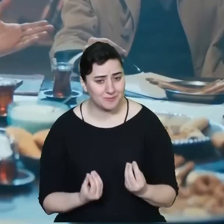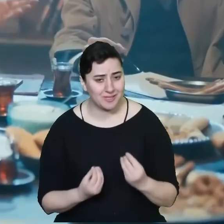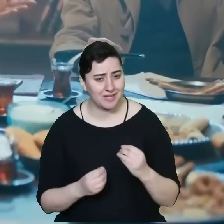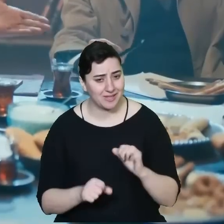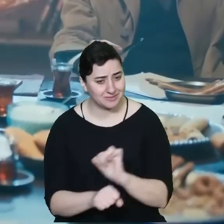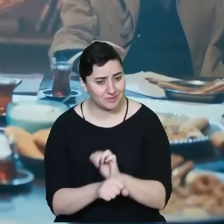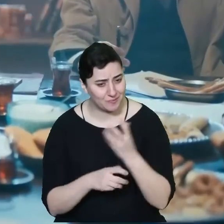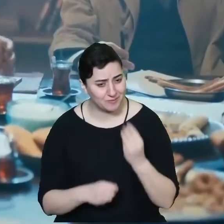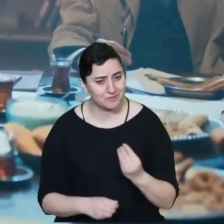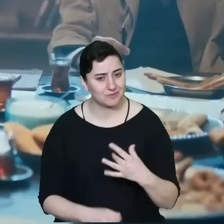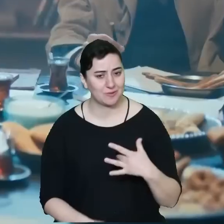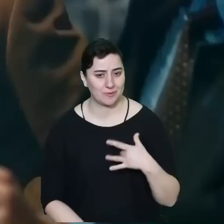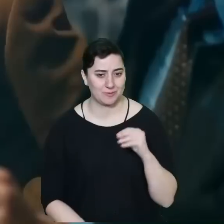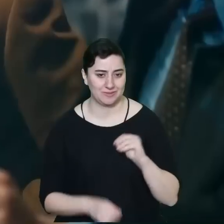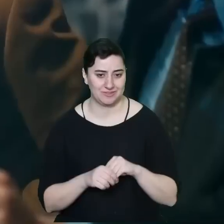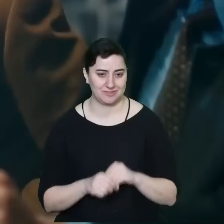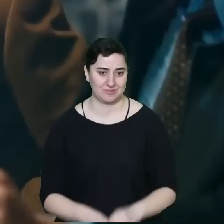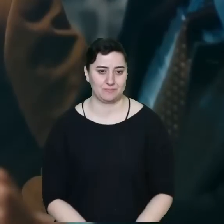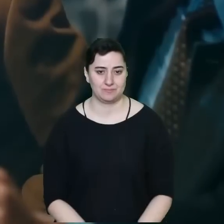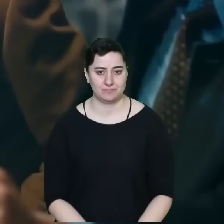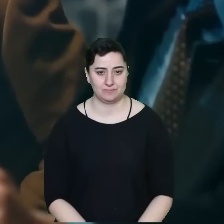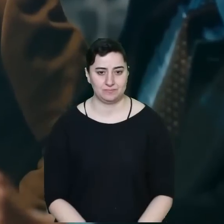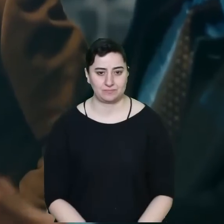esiri iştiyakı dur gönlü.